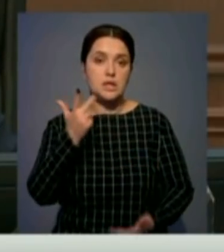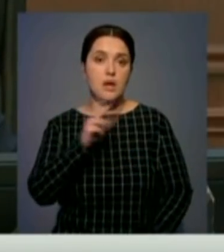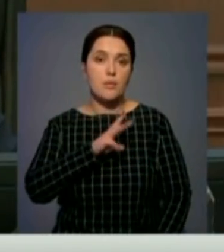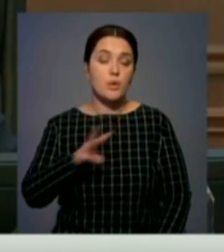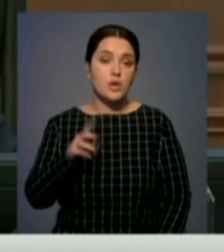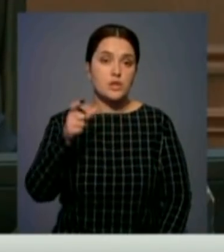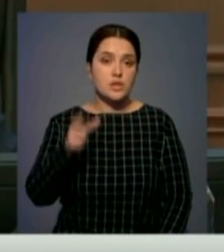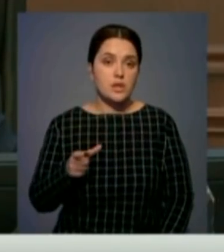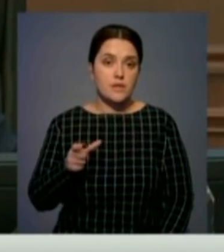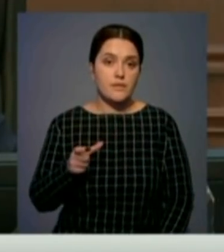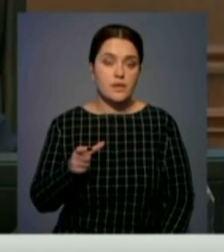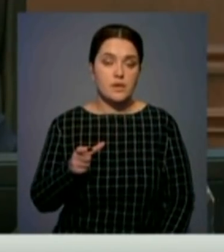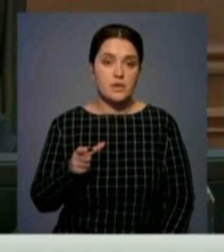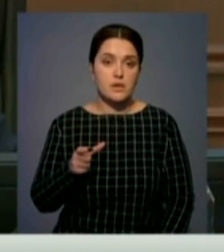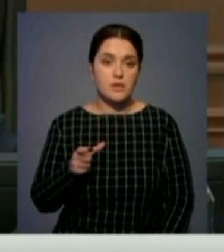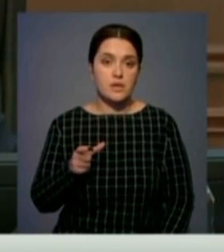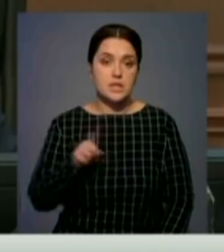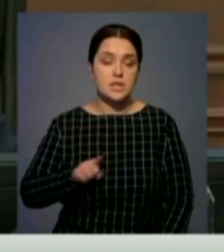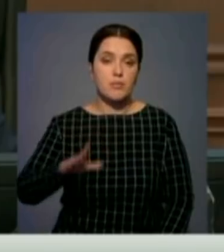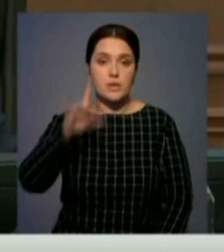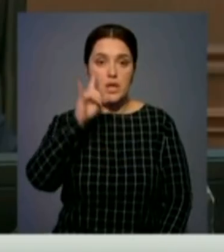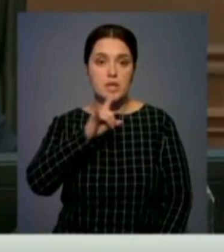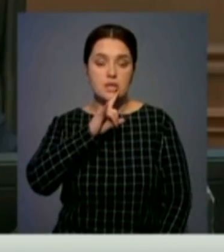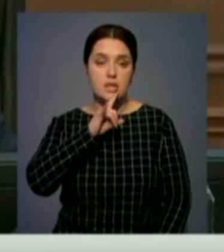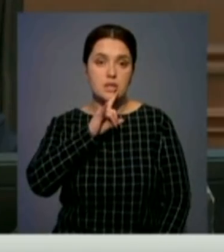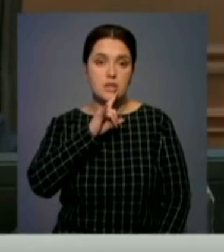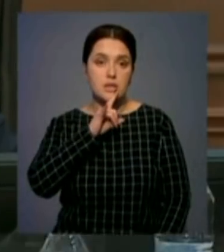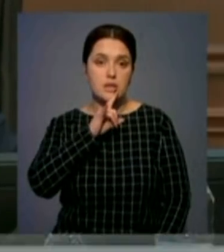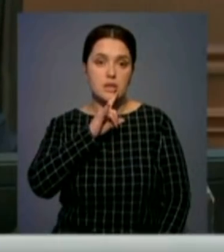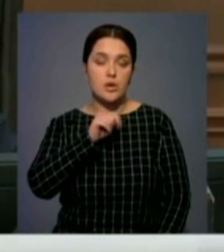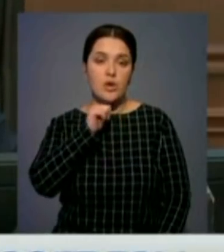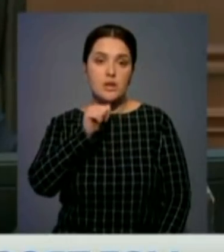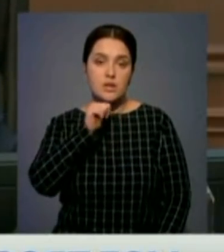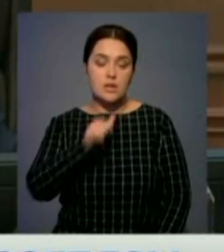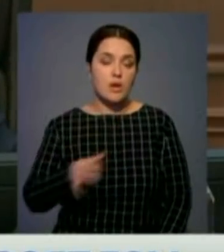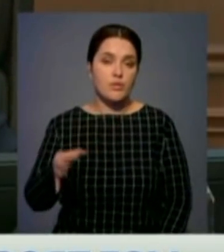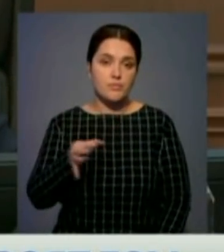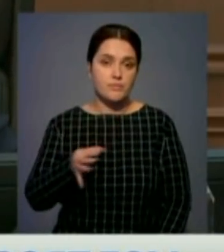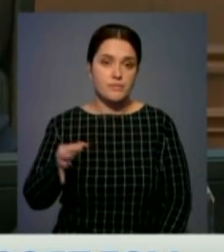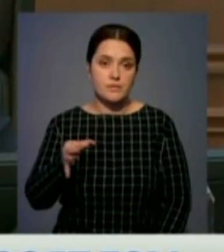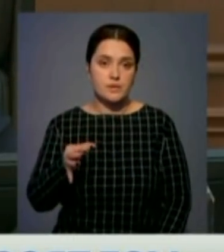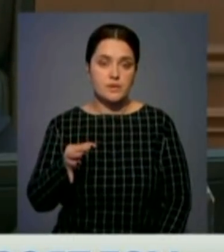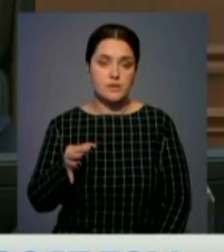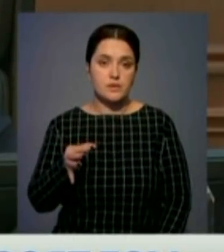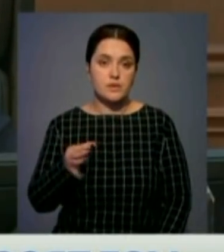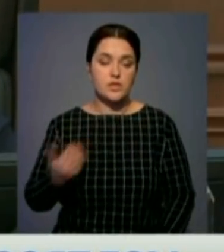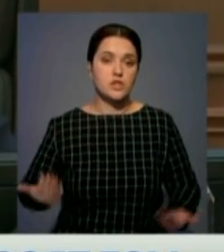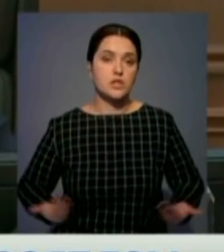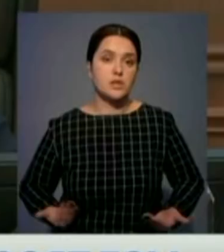человек, и там какой-нибудь западно-казахстанской или Костанайской области, в которых